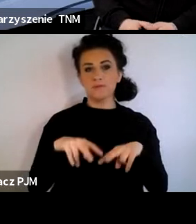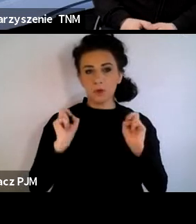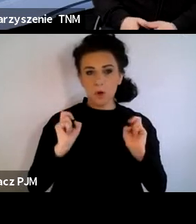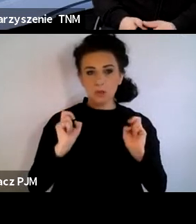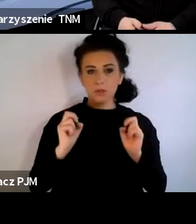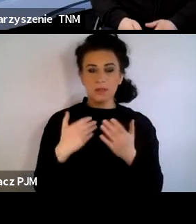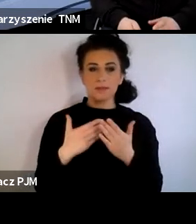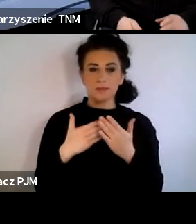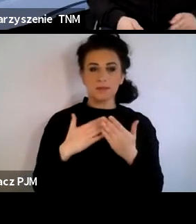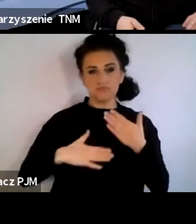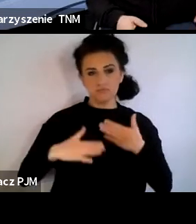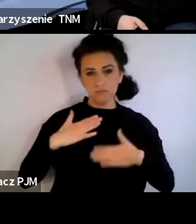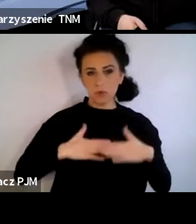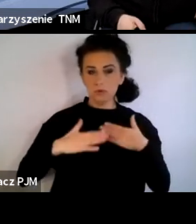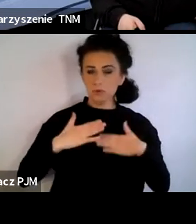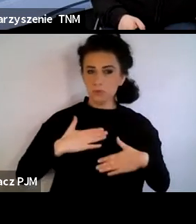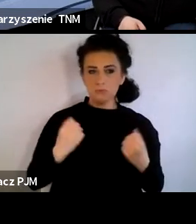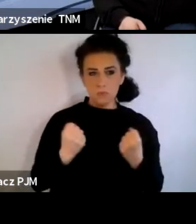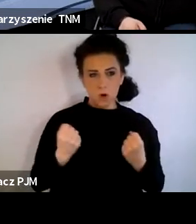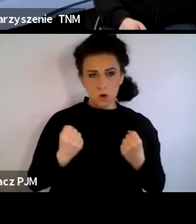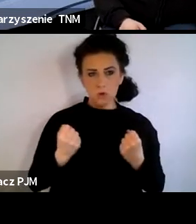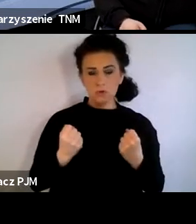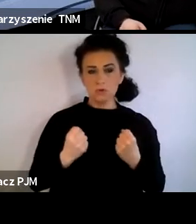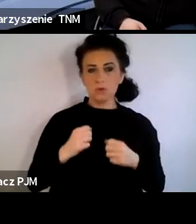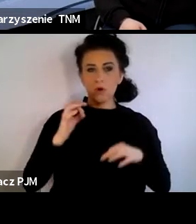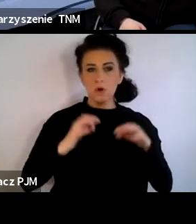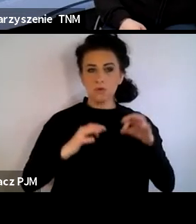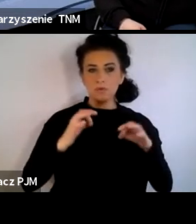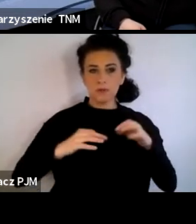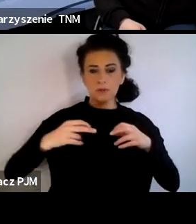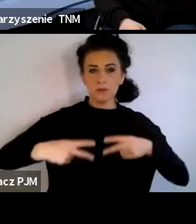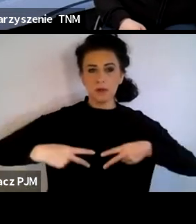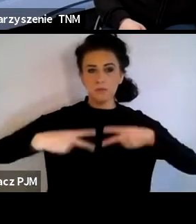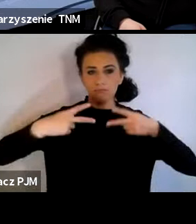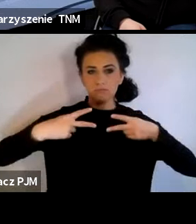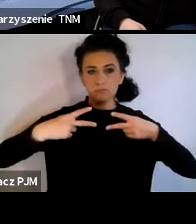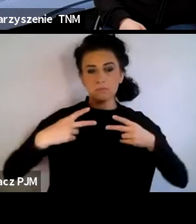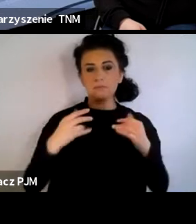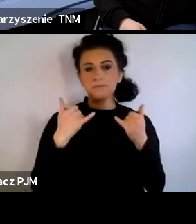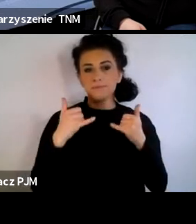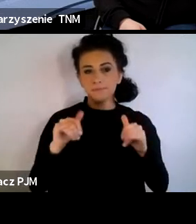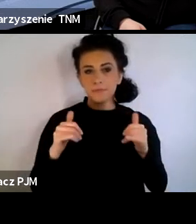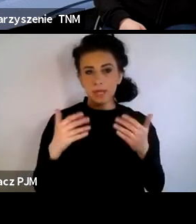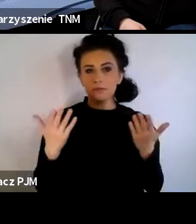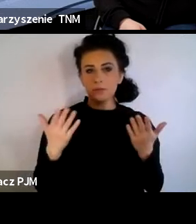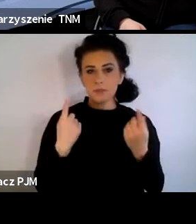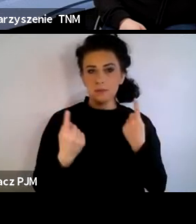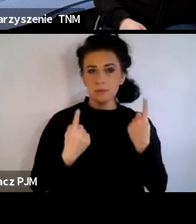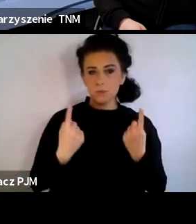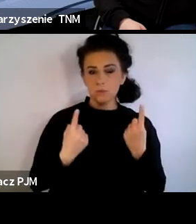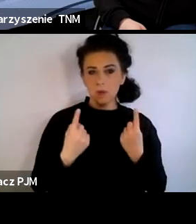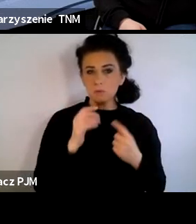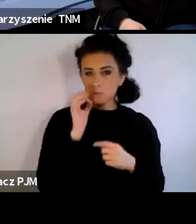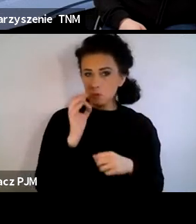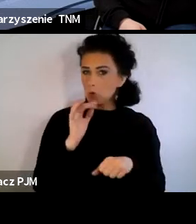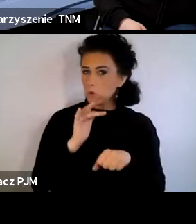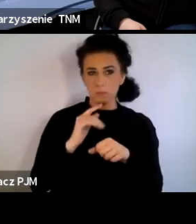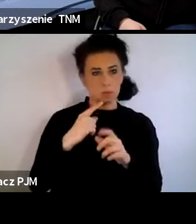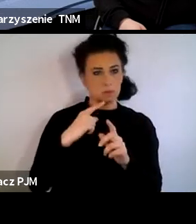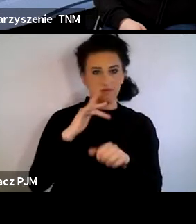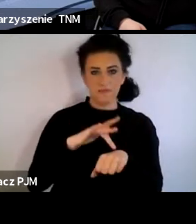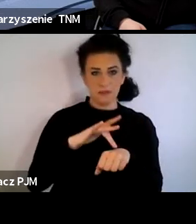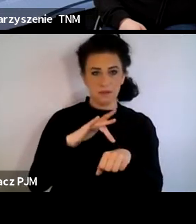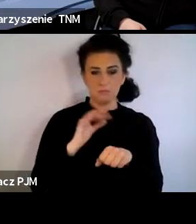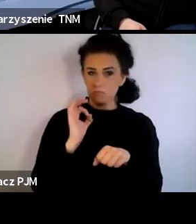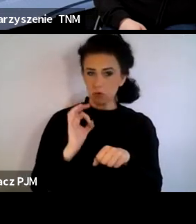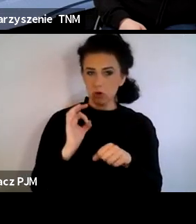się cieszymy, bo to jednak przy konferencji online jest bardzo dobry wynik i